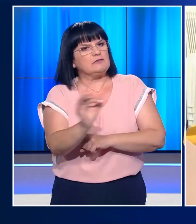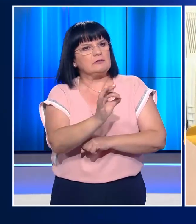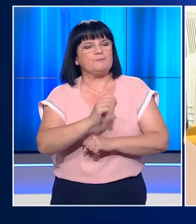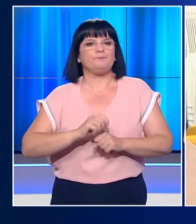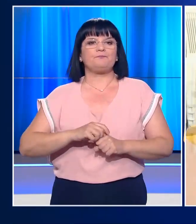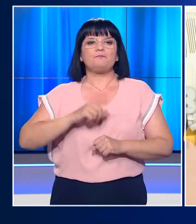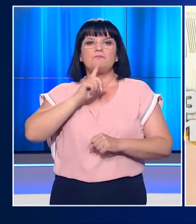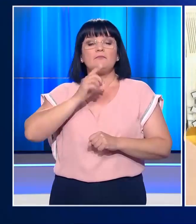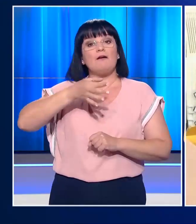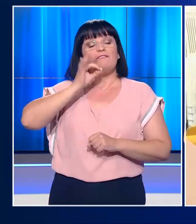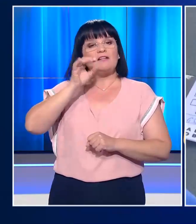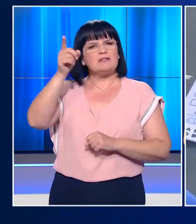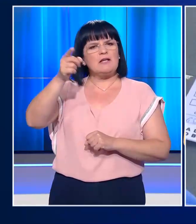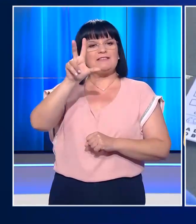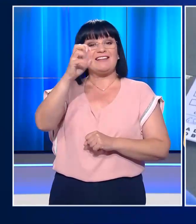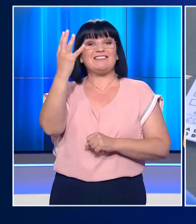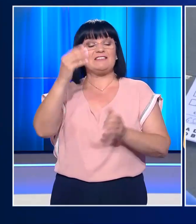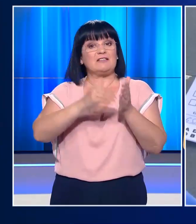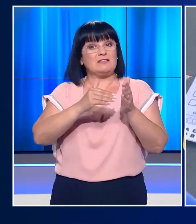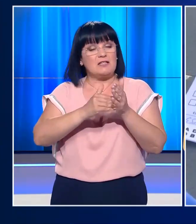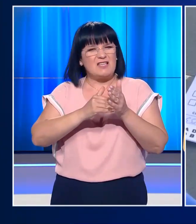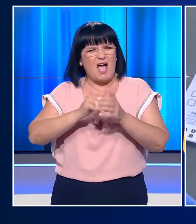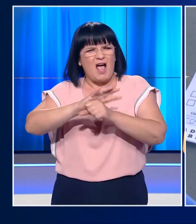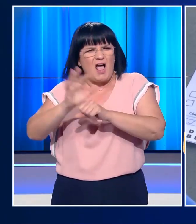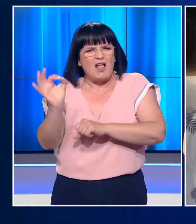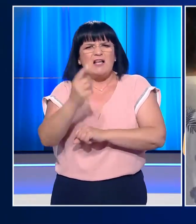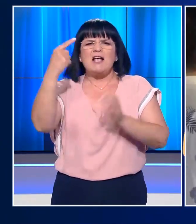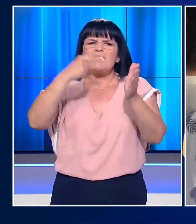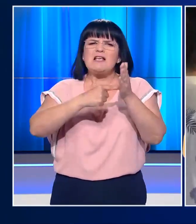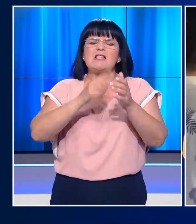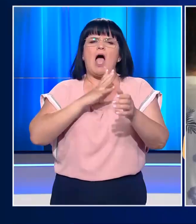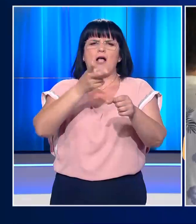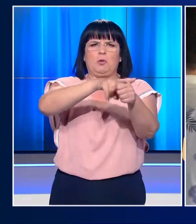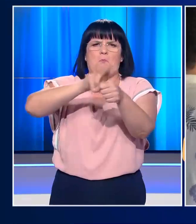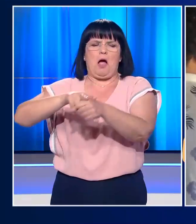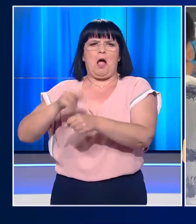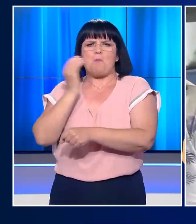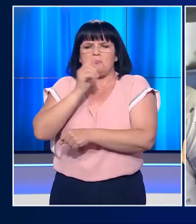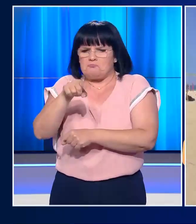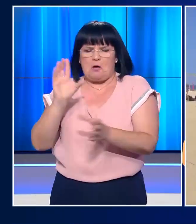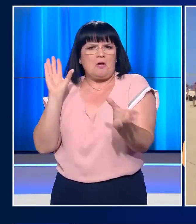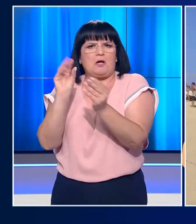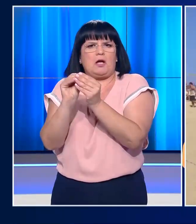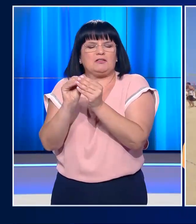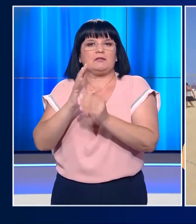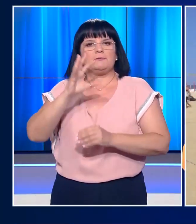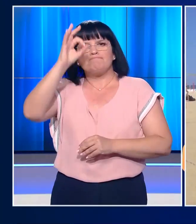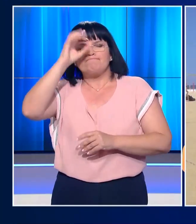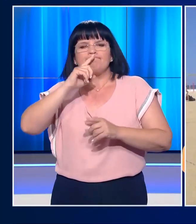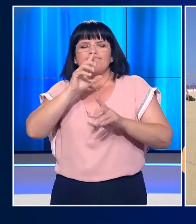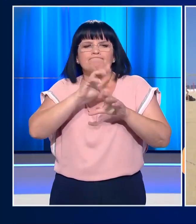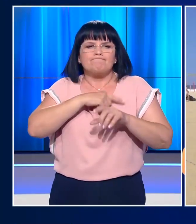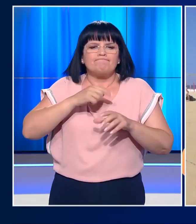Στη Βραζιλία με τα 34.000 κρούσματα και τους πάνω από 1.000 νεκρούς μέσα σε μία ημέρα, οι αρχές έχουν αρχίσει να